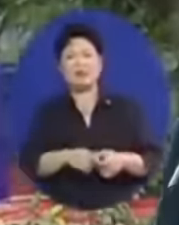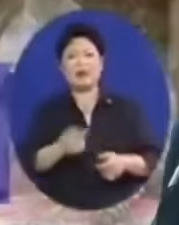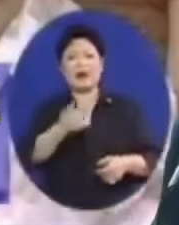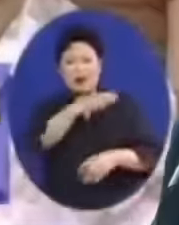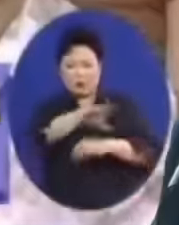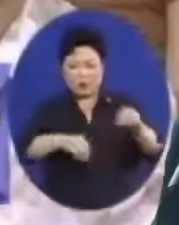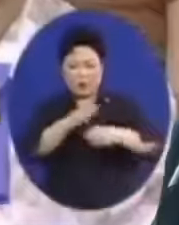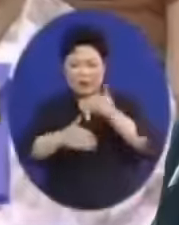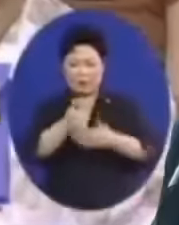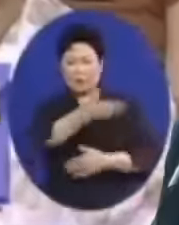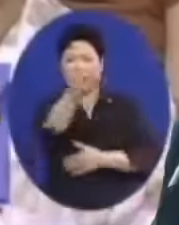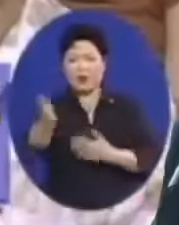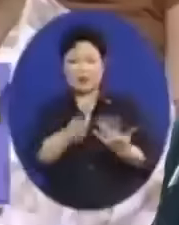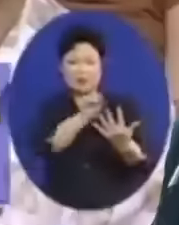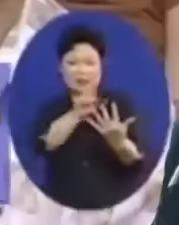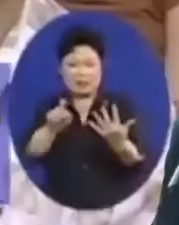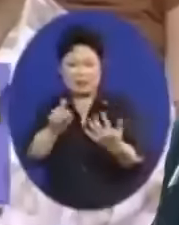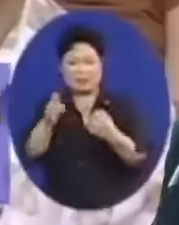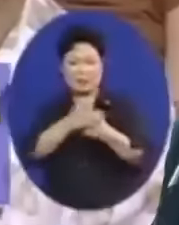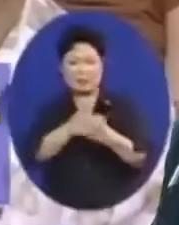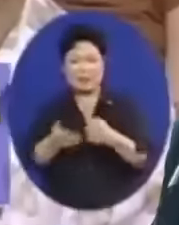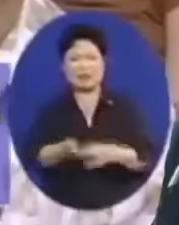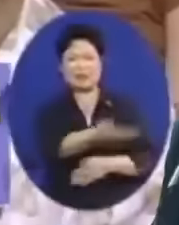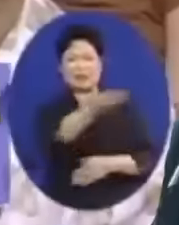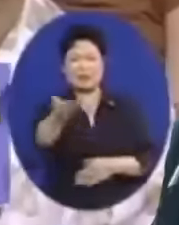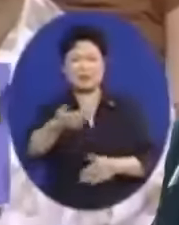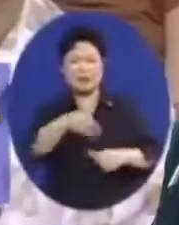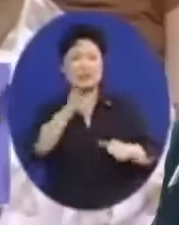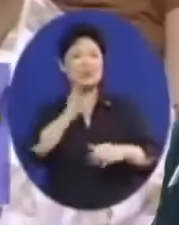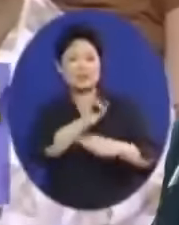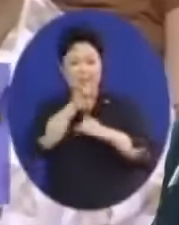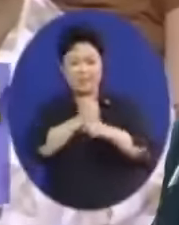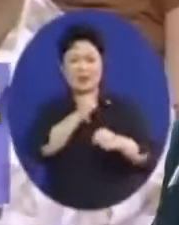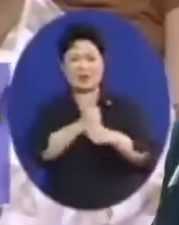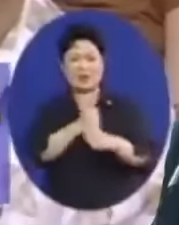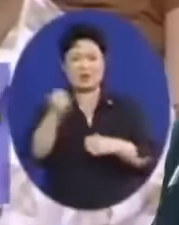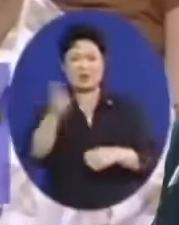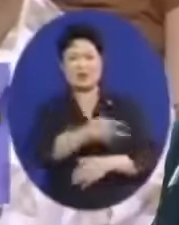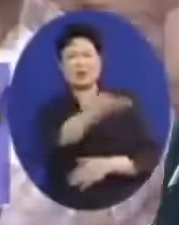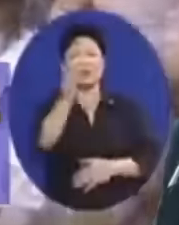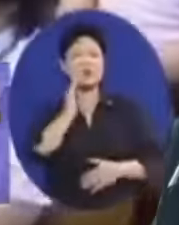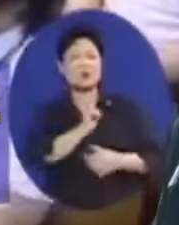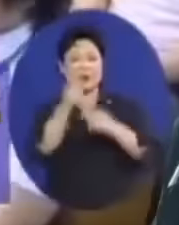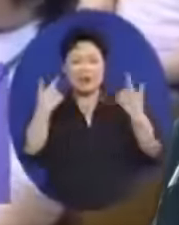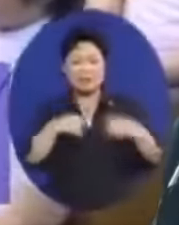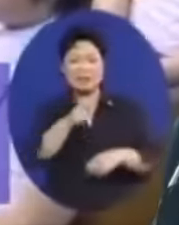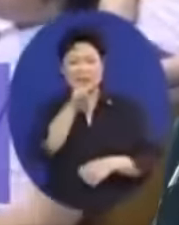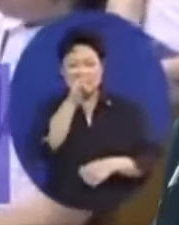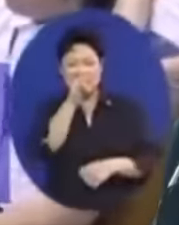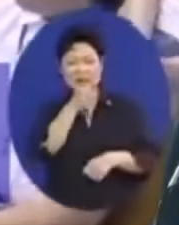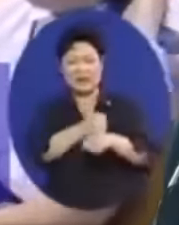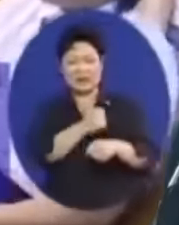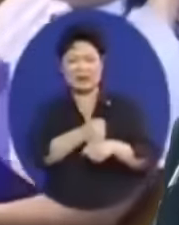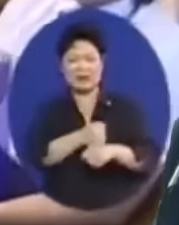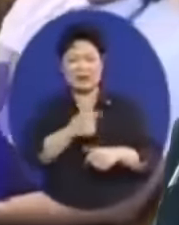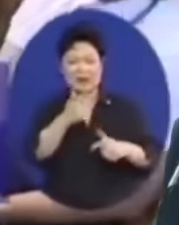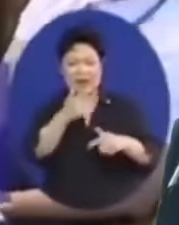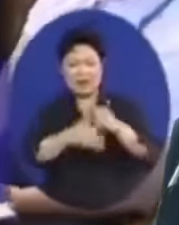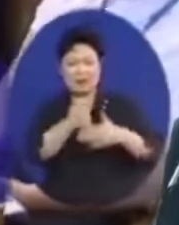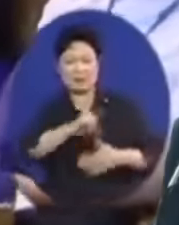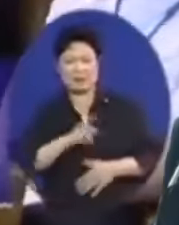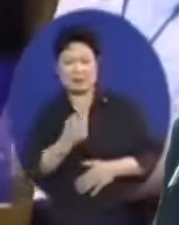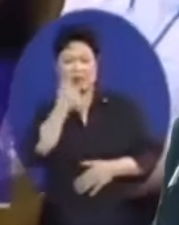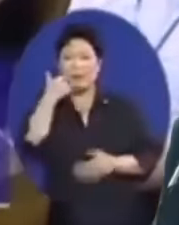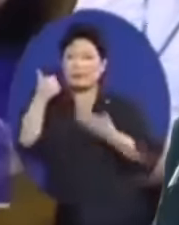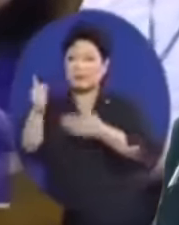너희를 택하여 세웠나니 이는 너희로 가서 열매를 맺게 하고 또 너희 열매가 항상 있게 하여 내 이름으로